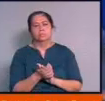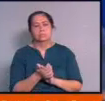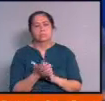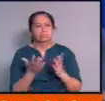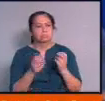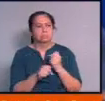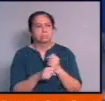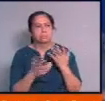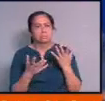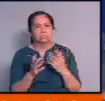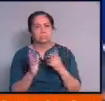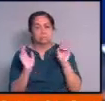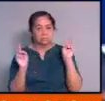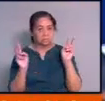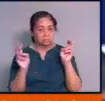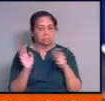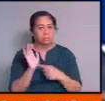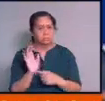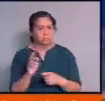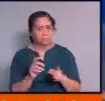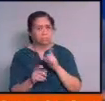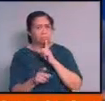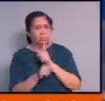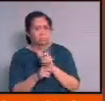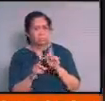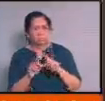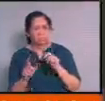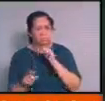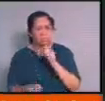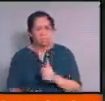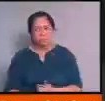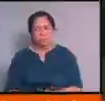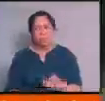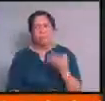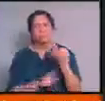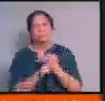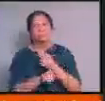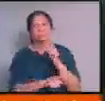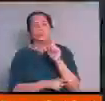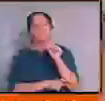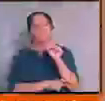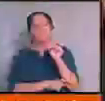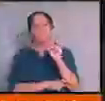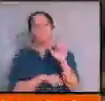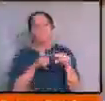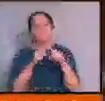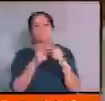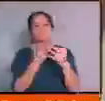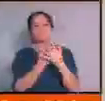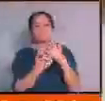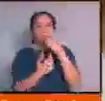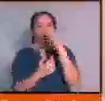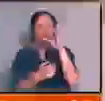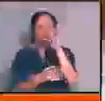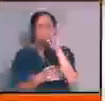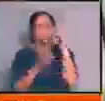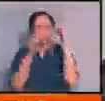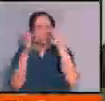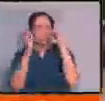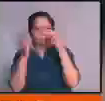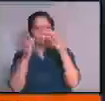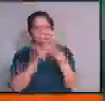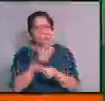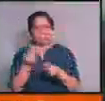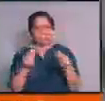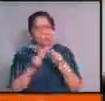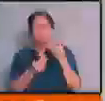and making it appear that it is true when it is not. February 2017 nang makulong dahil sa kasong drug trafficking,